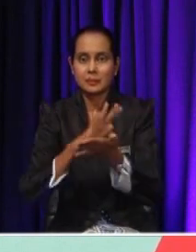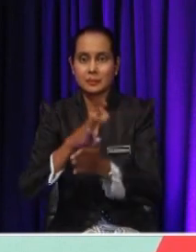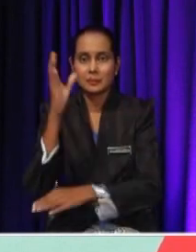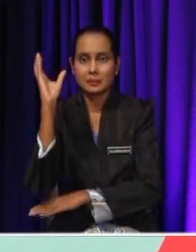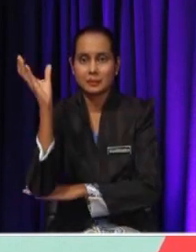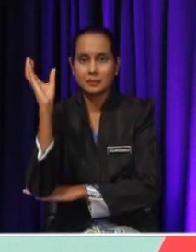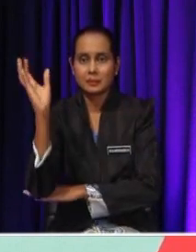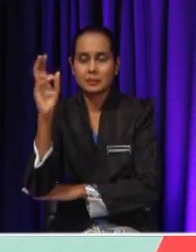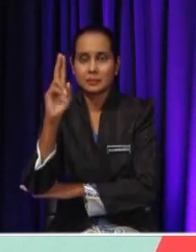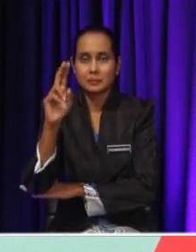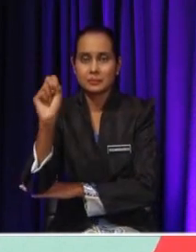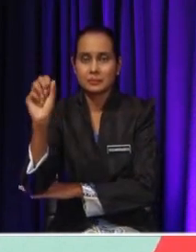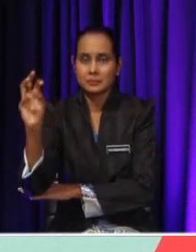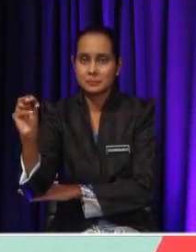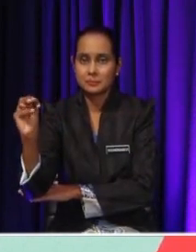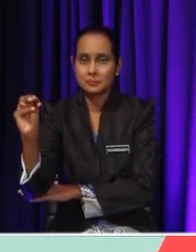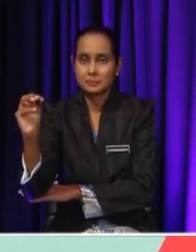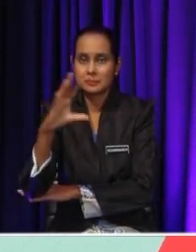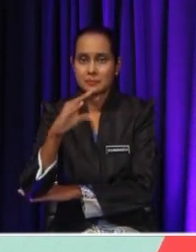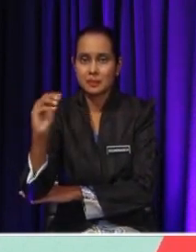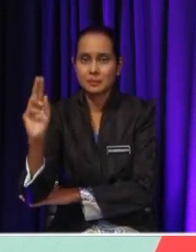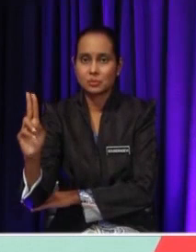Universitas Malaysia dan